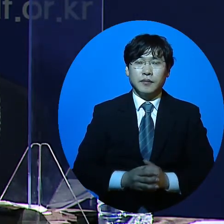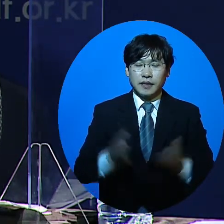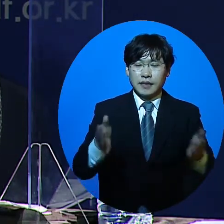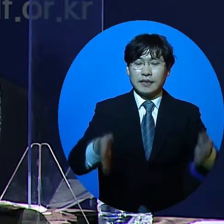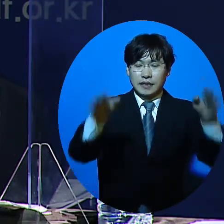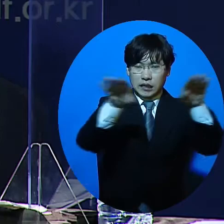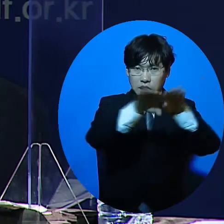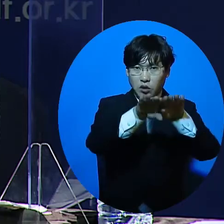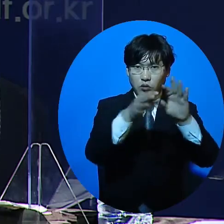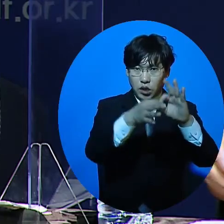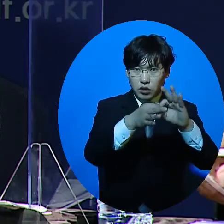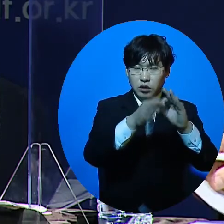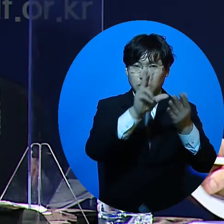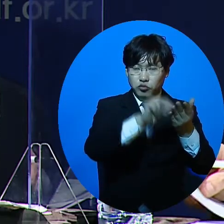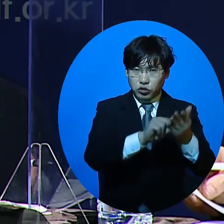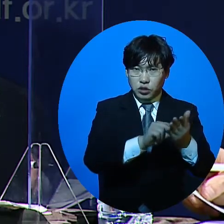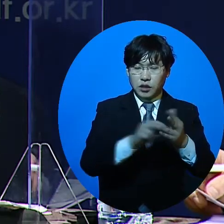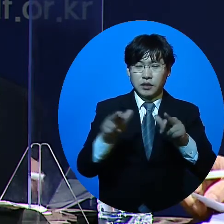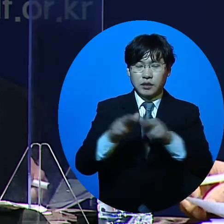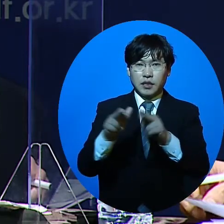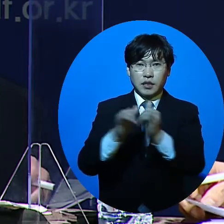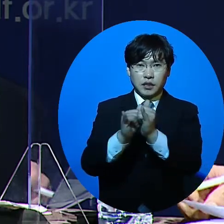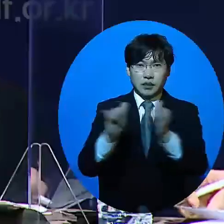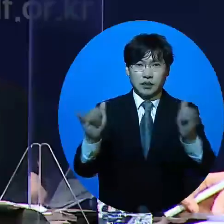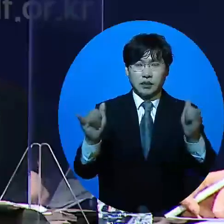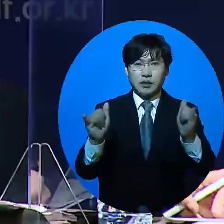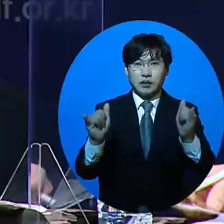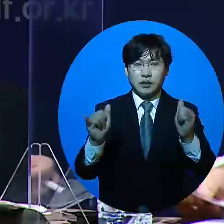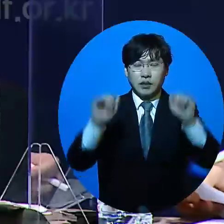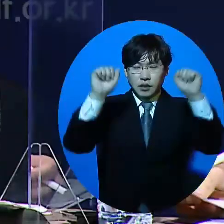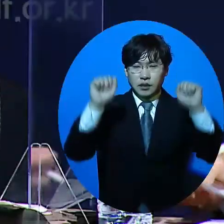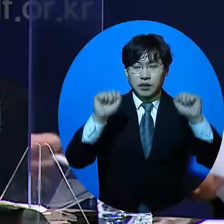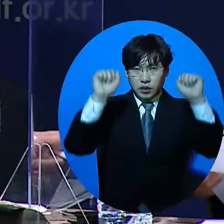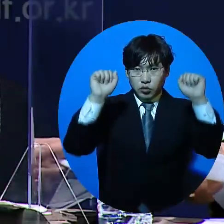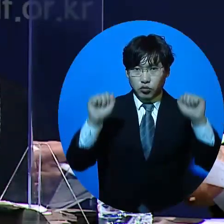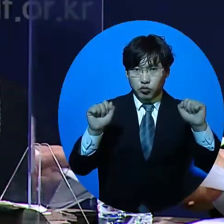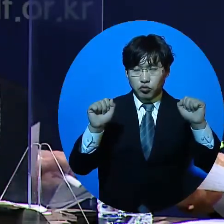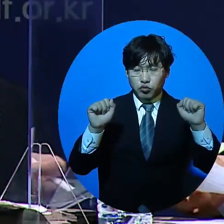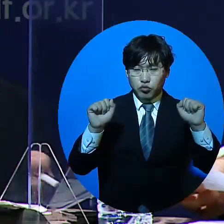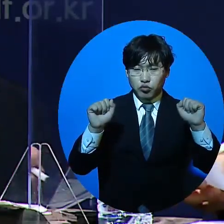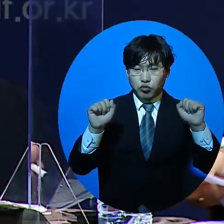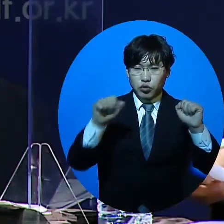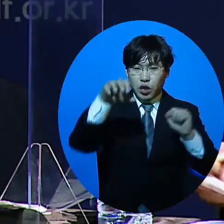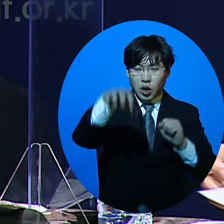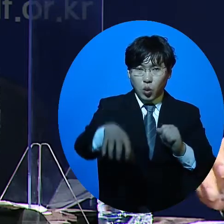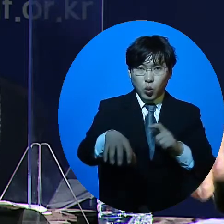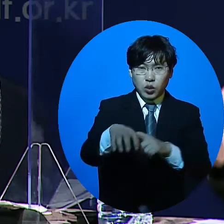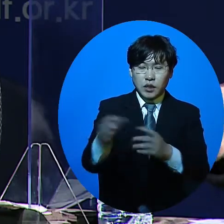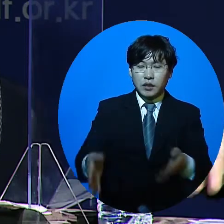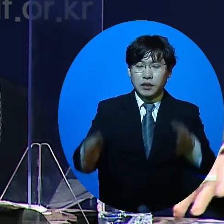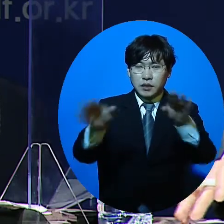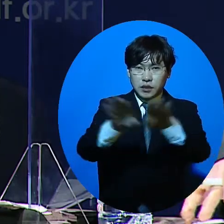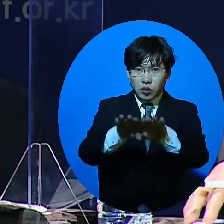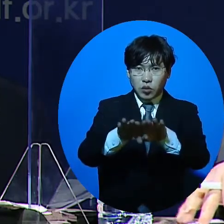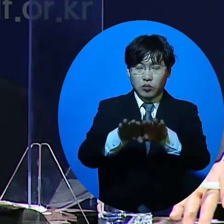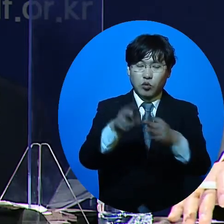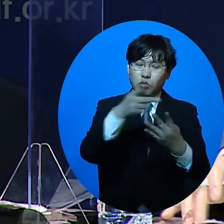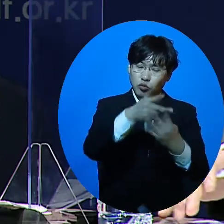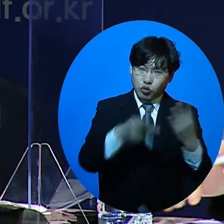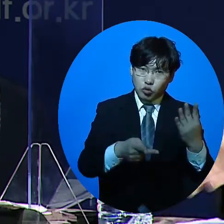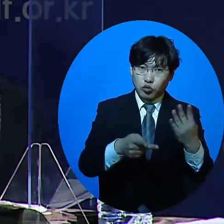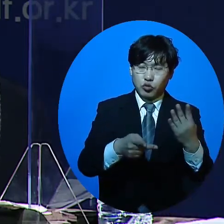시설 문제, 또 장애인 체육 활동하시는 분들이 하고 싶은